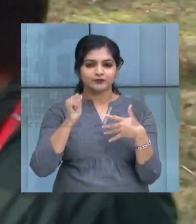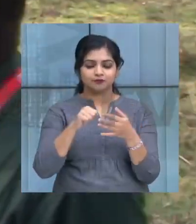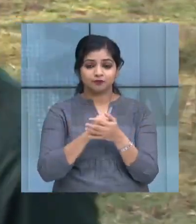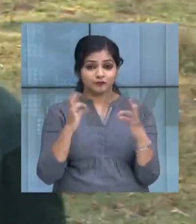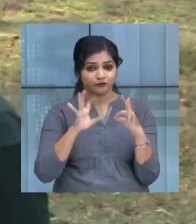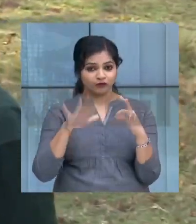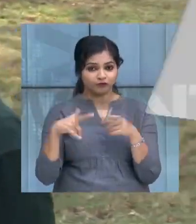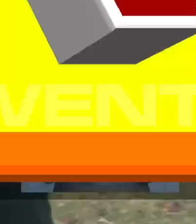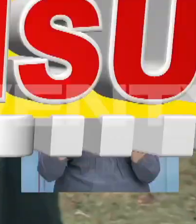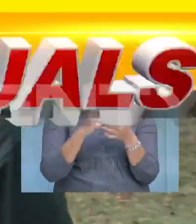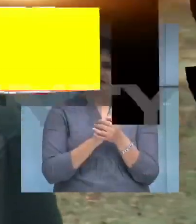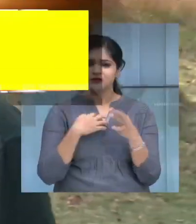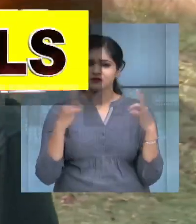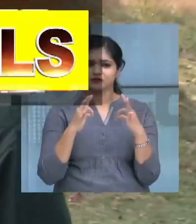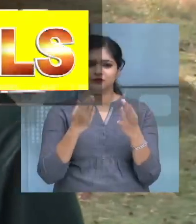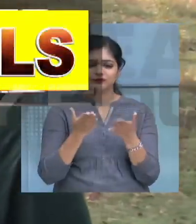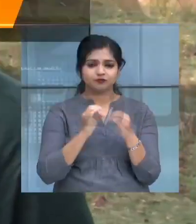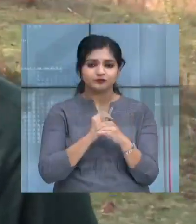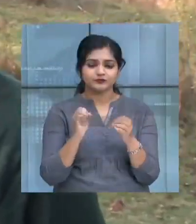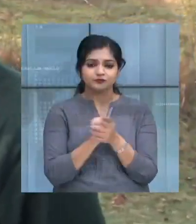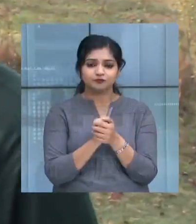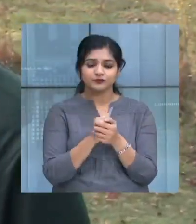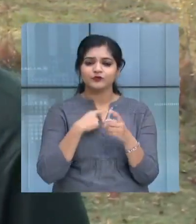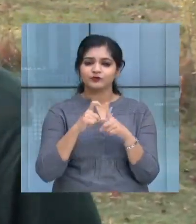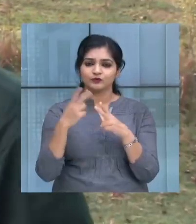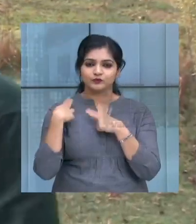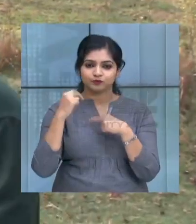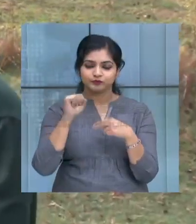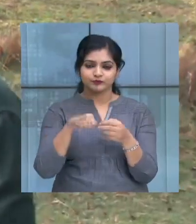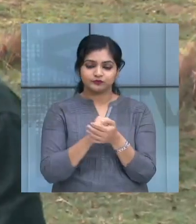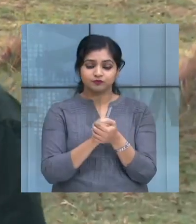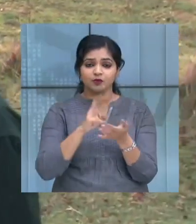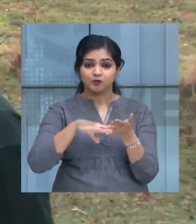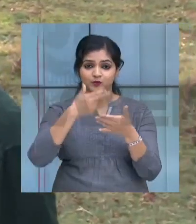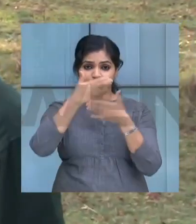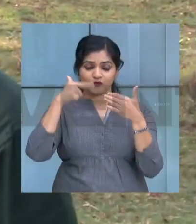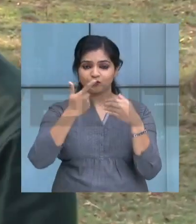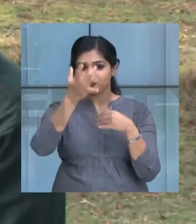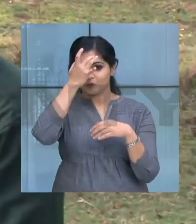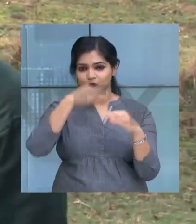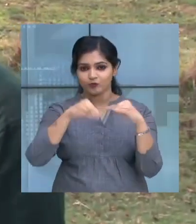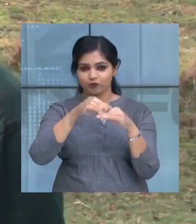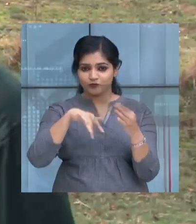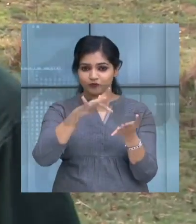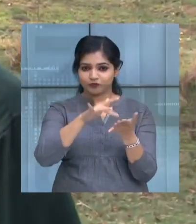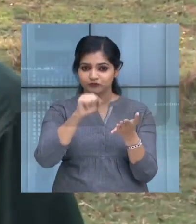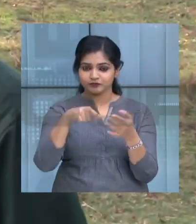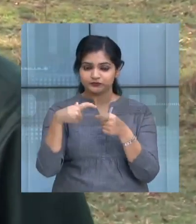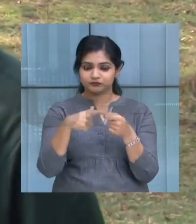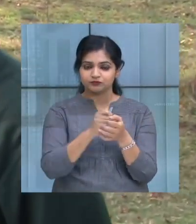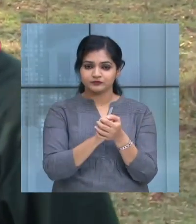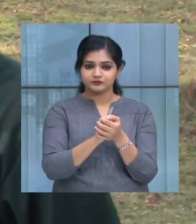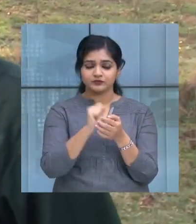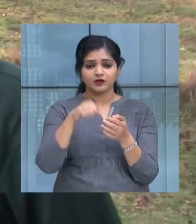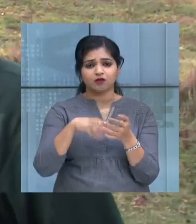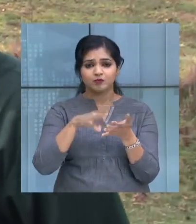कोई डर नहीं. इसमें क्या डरने का है, ये तो अपना ड्यूटी है. ये माओइस्ट अफेक्टेड एरिया है फिर भी. हाँ होगा, फिर भी